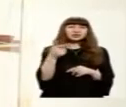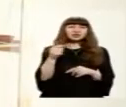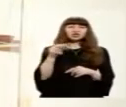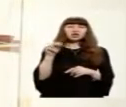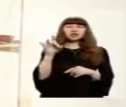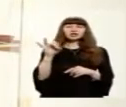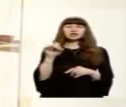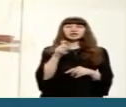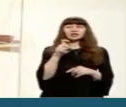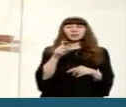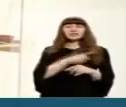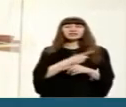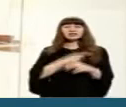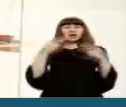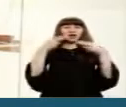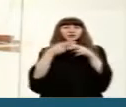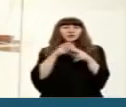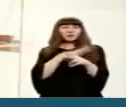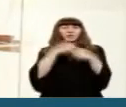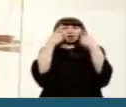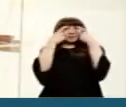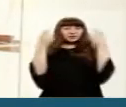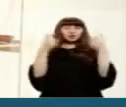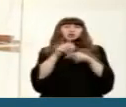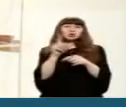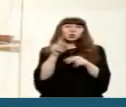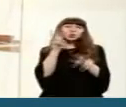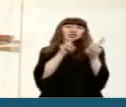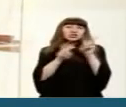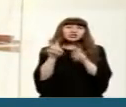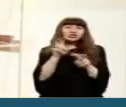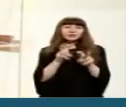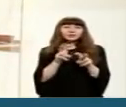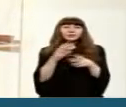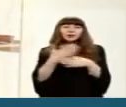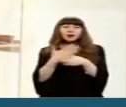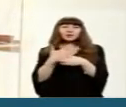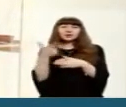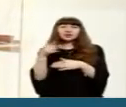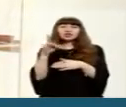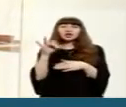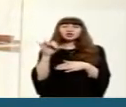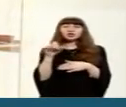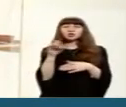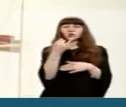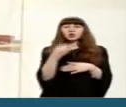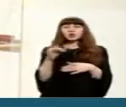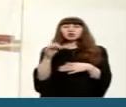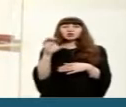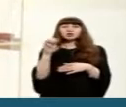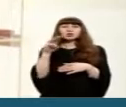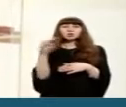гончарных мастерских города Астана было объявление, что ищут помощника в гончарную студию. Я такая